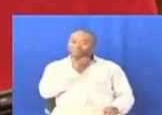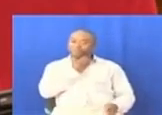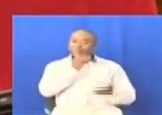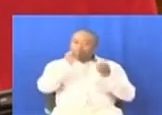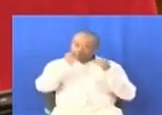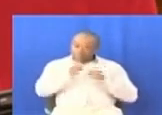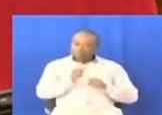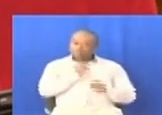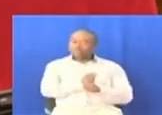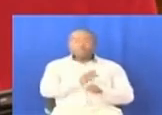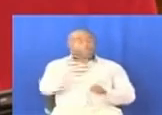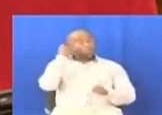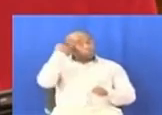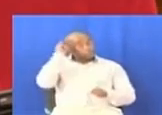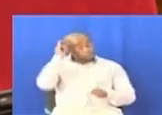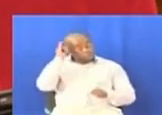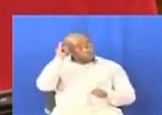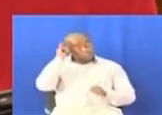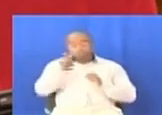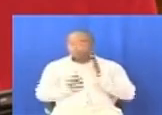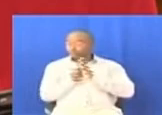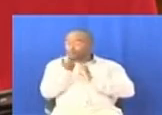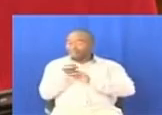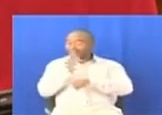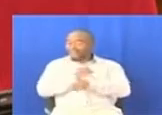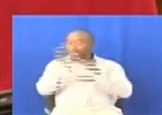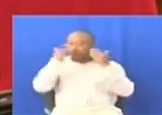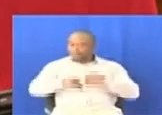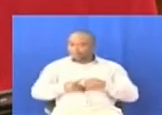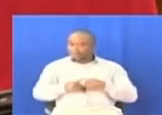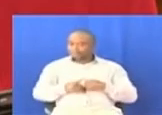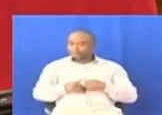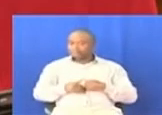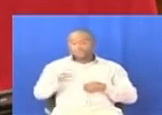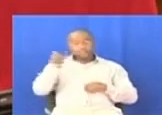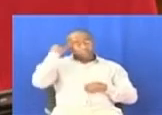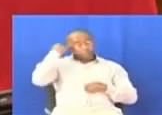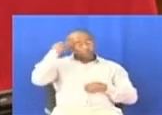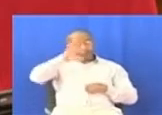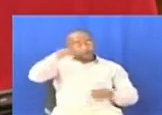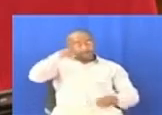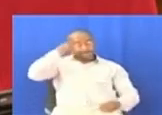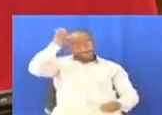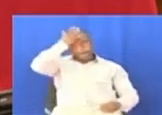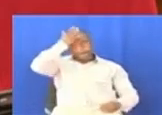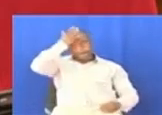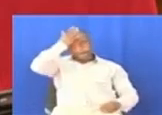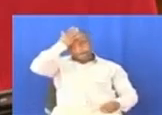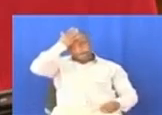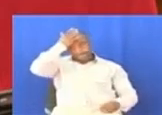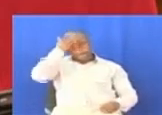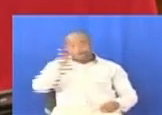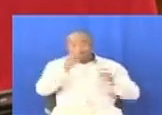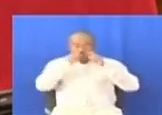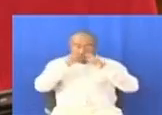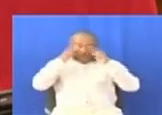na ushauri wa wataalamu wa afya. Ushauri huo umechukuliwa, tumevaa barakoa,